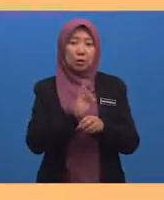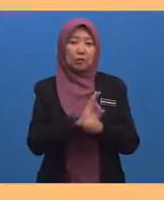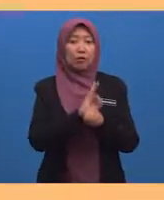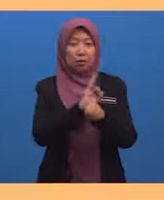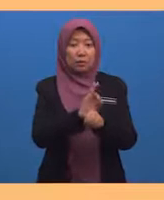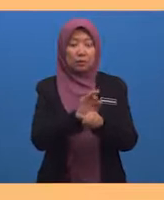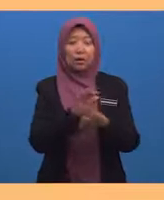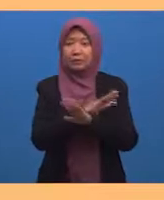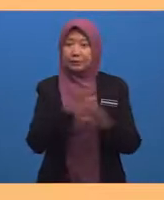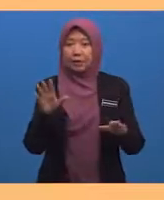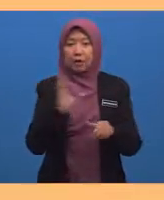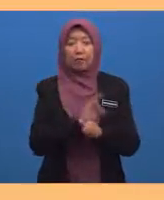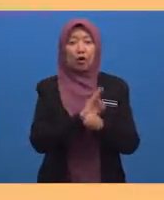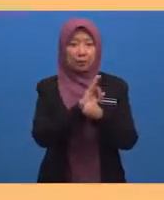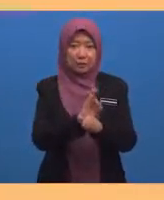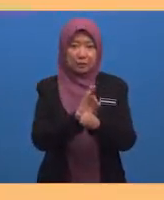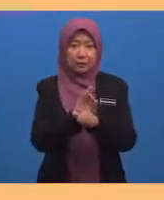formal.